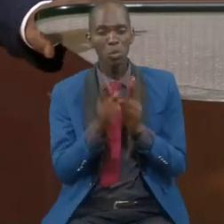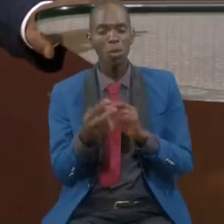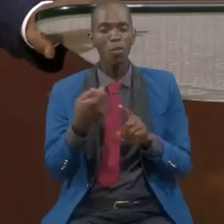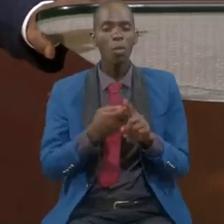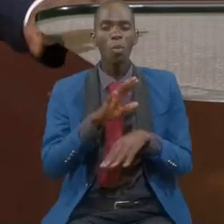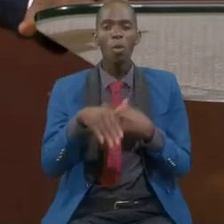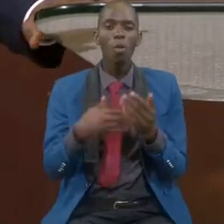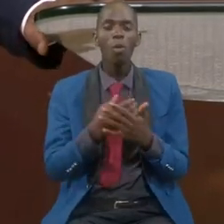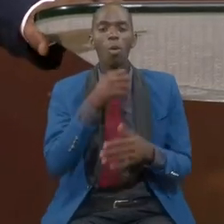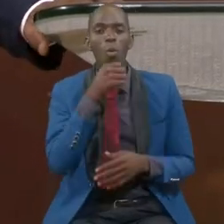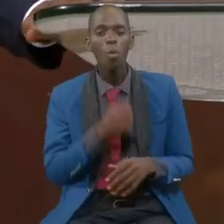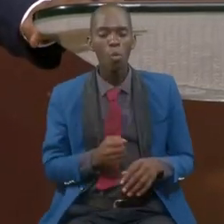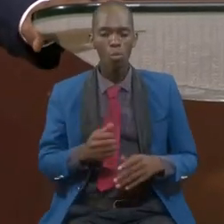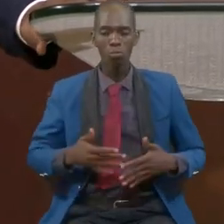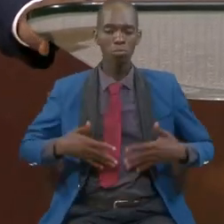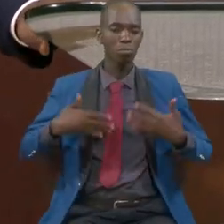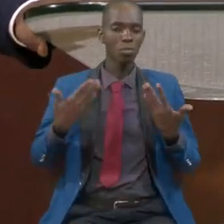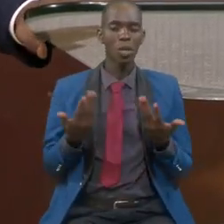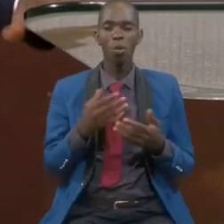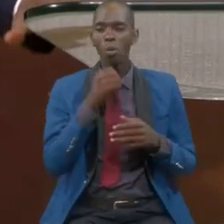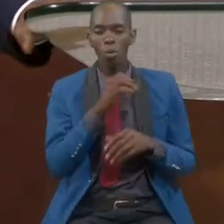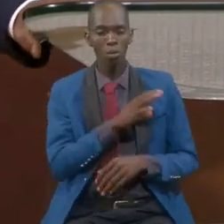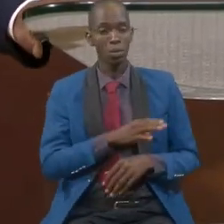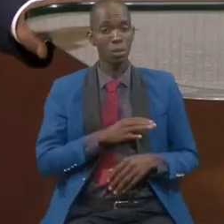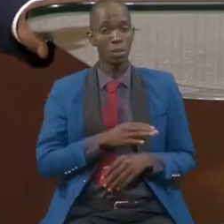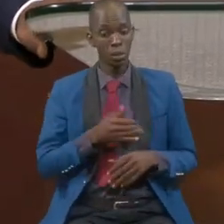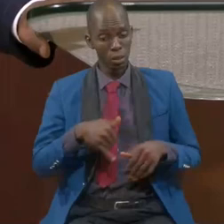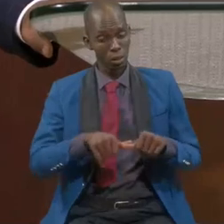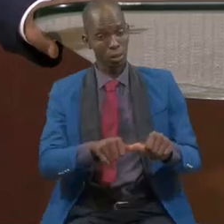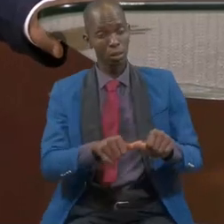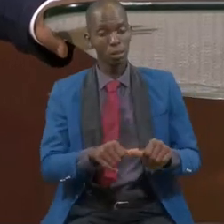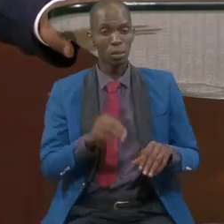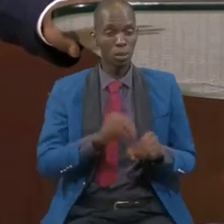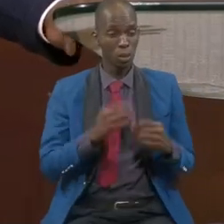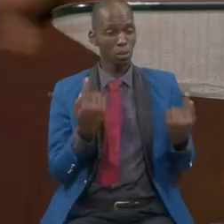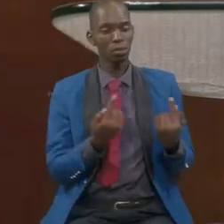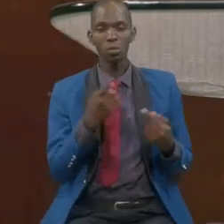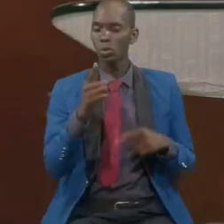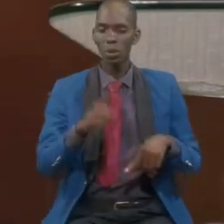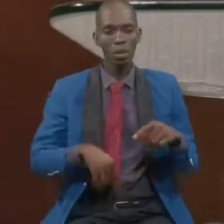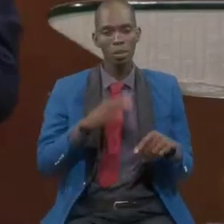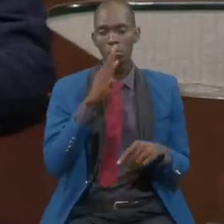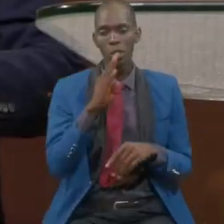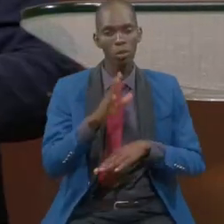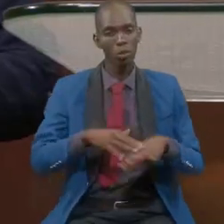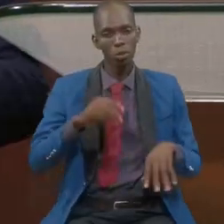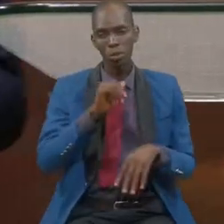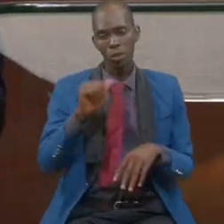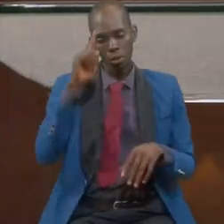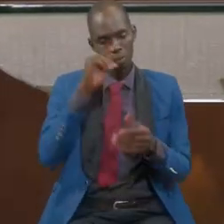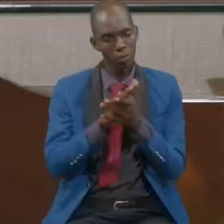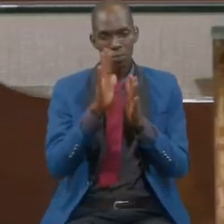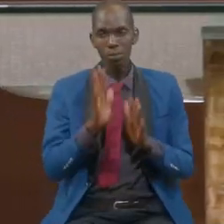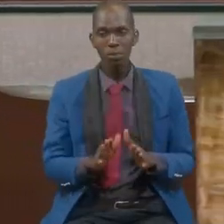péché à laquelle vous êtes accoutumé? Alors, si vous vivez dans le péché, vous n'êtes pas frère, vous n'êtes pas sœur. Si vous vivez